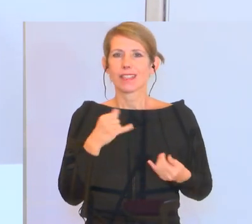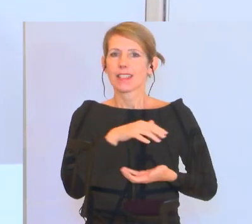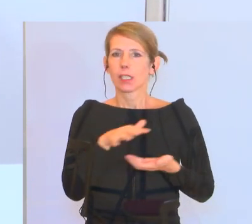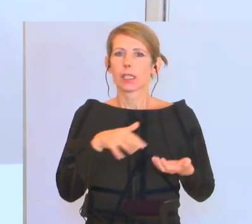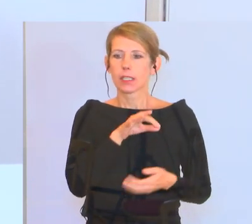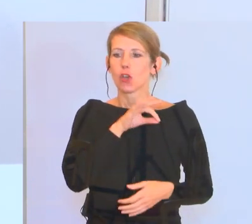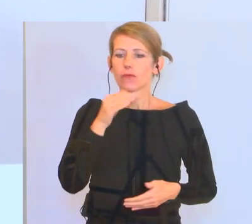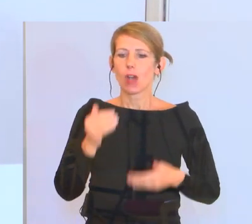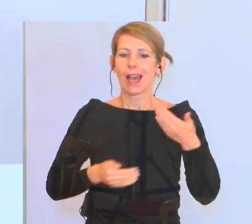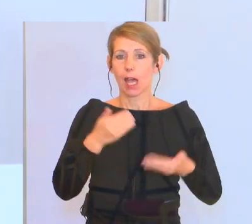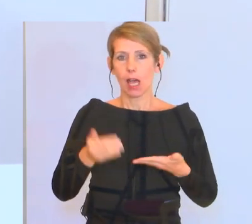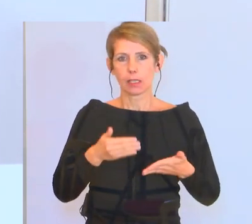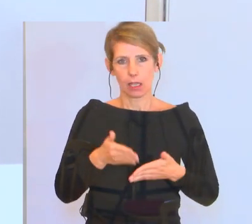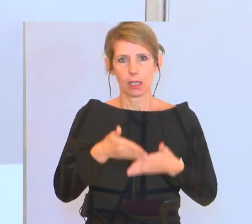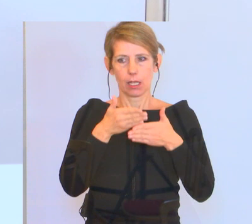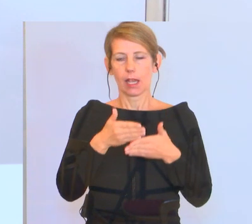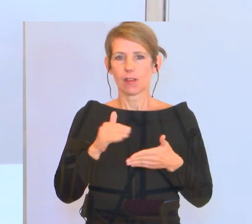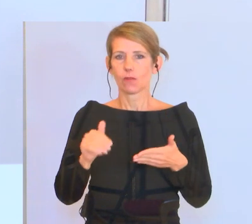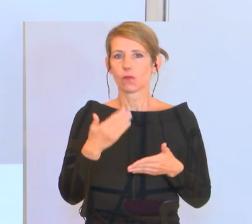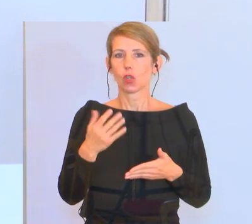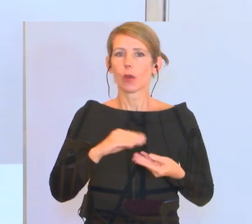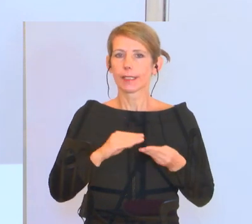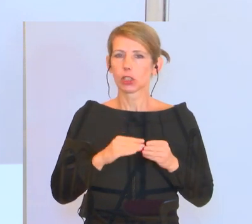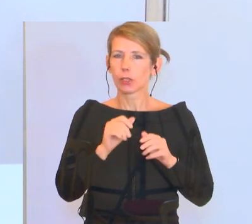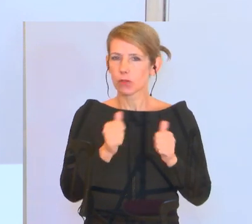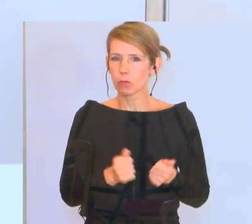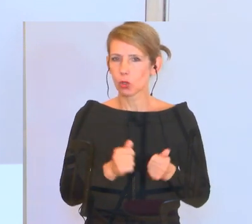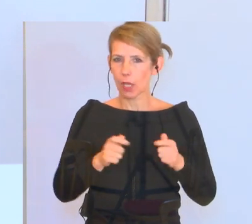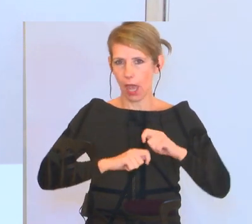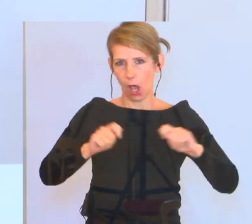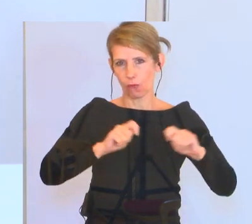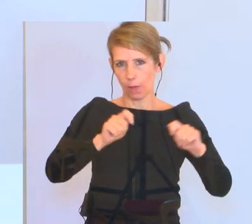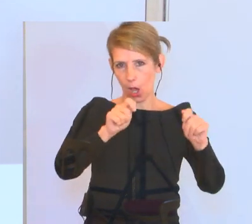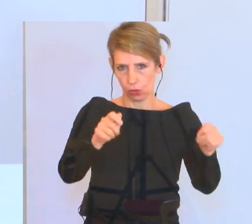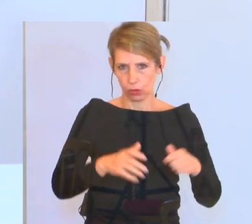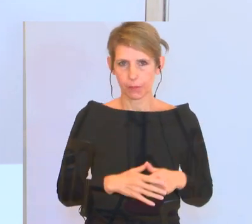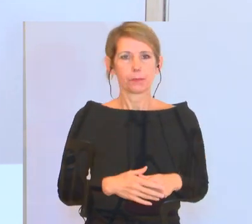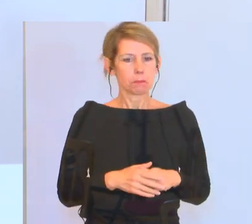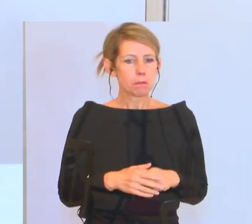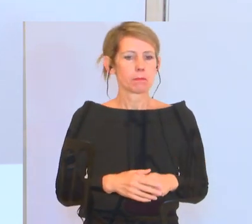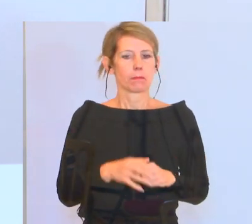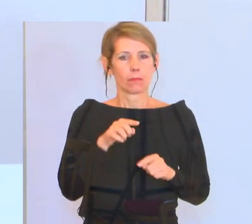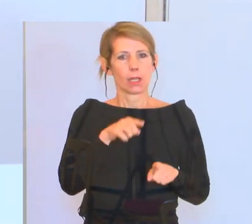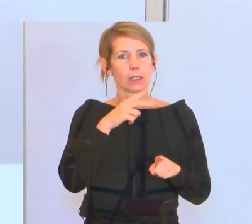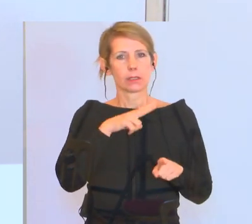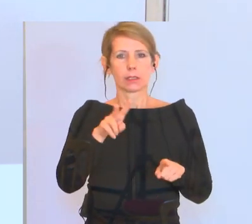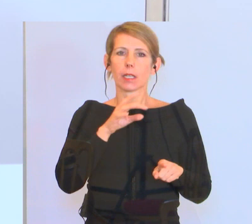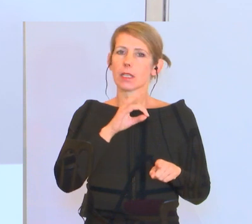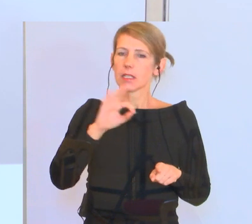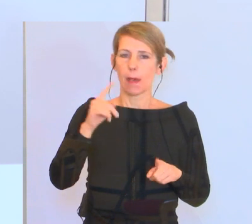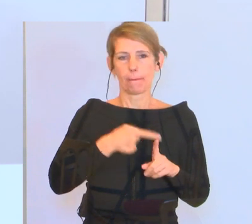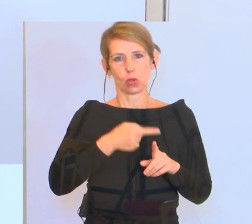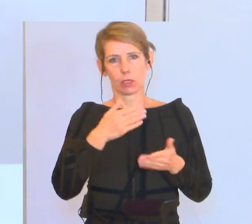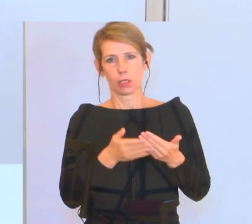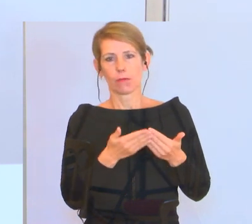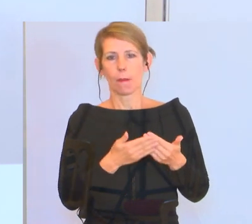Handel voranzukommen und neue Geschäftsmodelle entsprechend aufzubauen. Ich sehe das als ein sehr positives Beispiel,